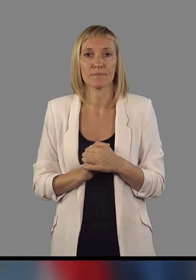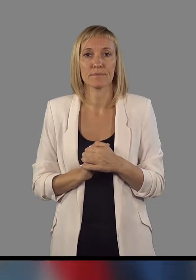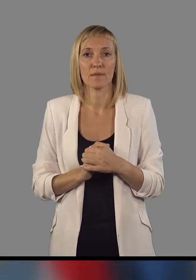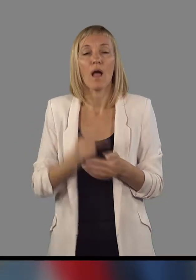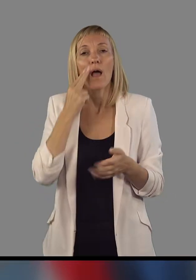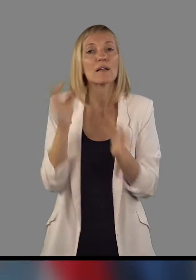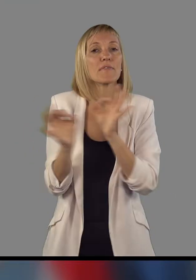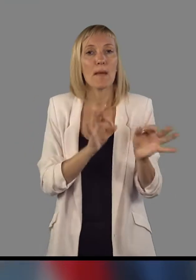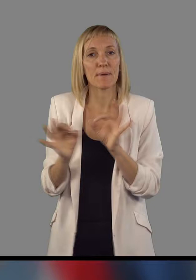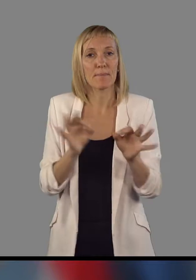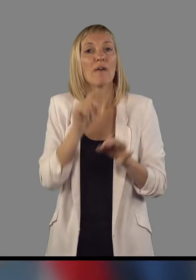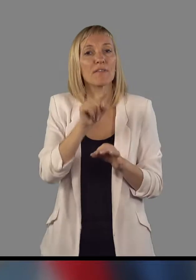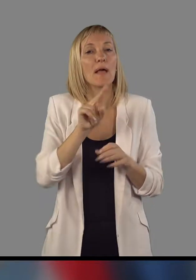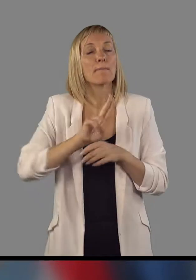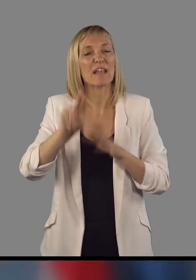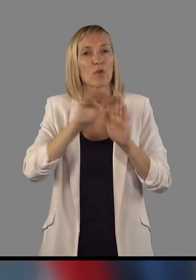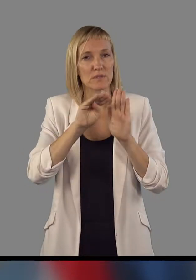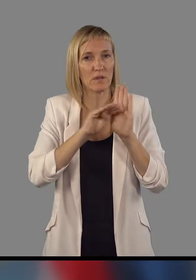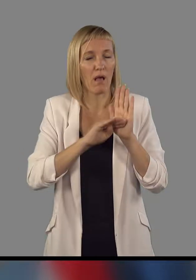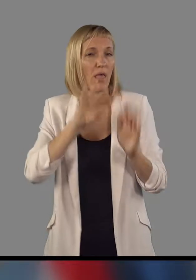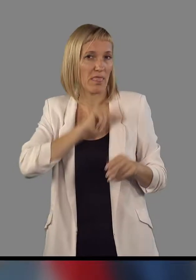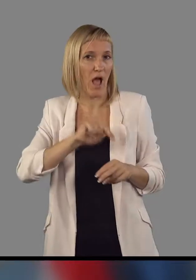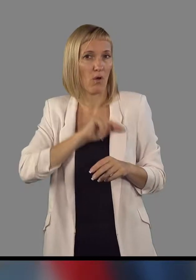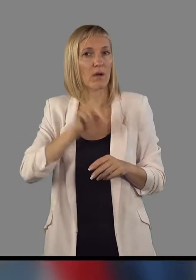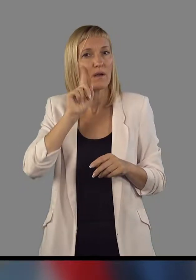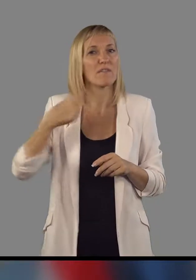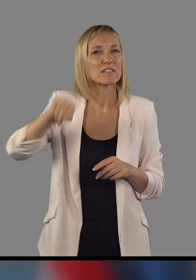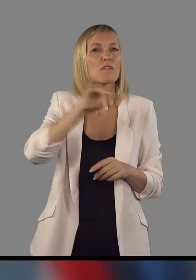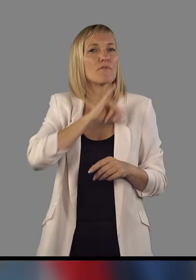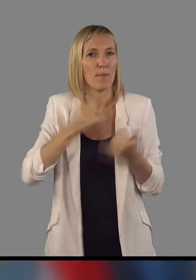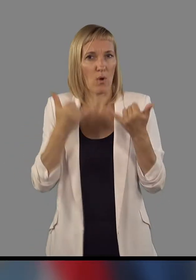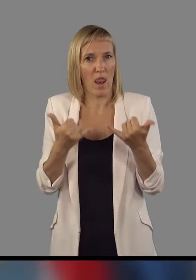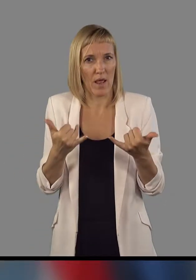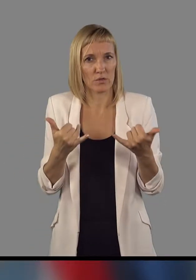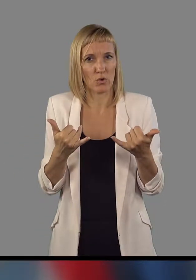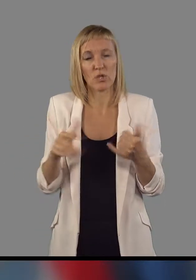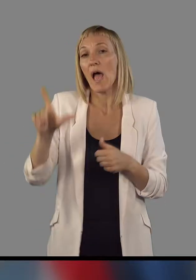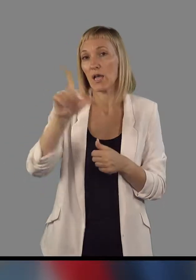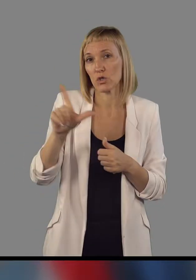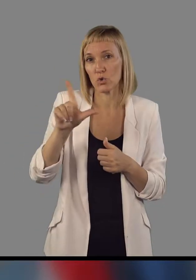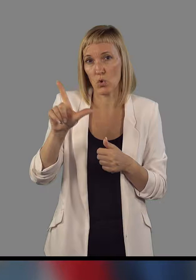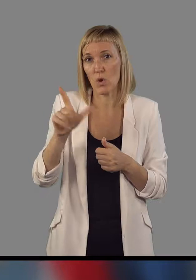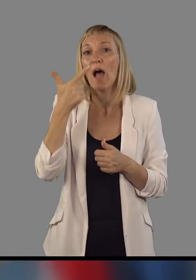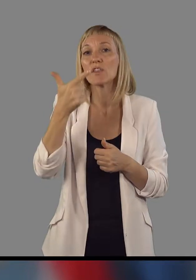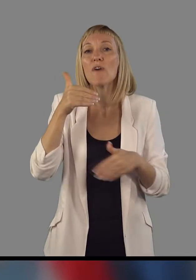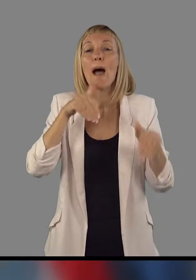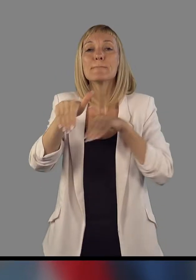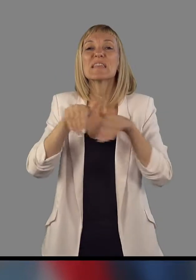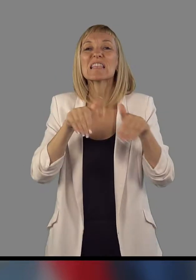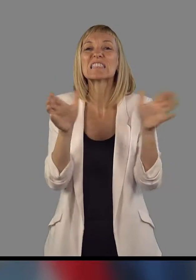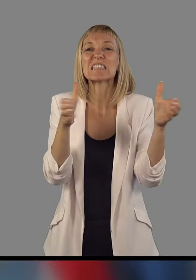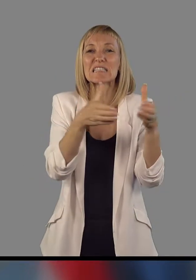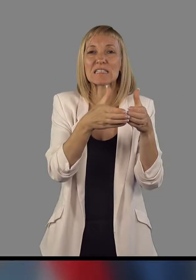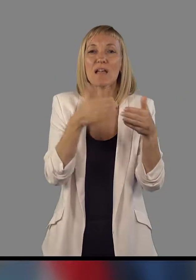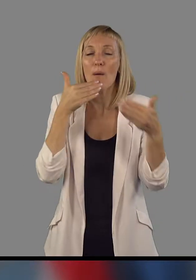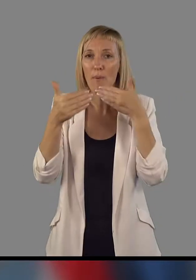konkretizacij. Kar zadeva same priprave prednostnih nalog, veste, da smo imeli v februarja letos in pa julija